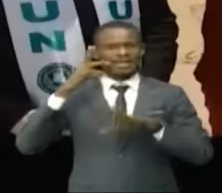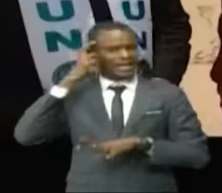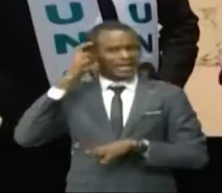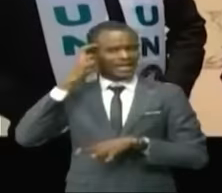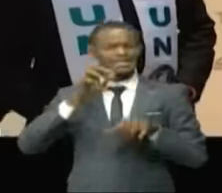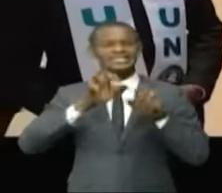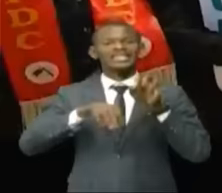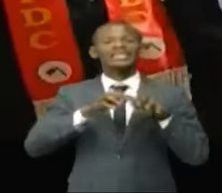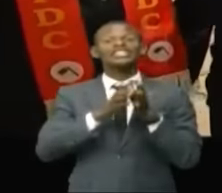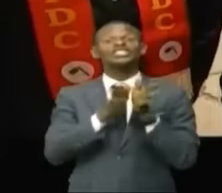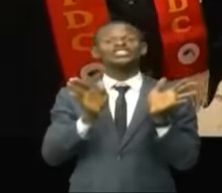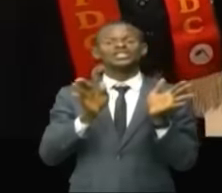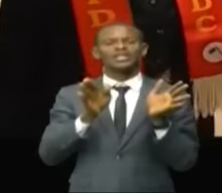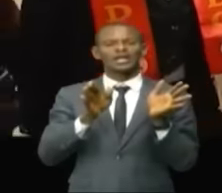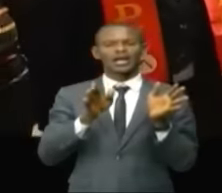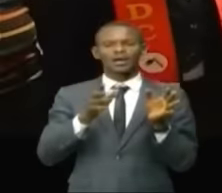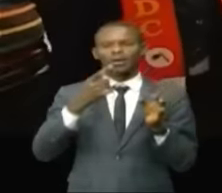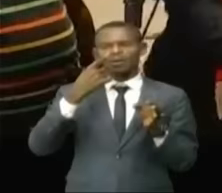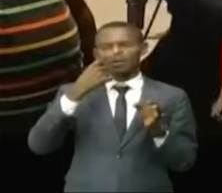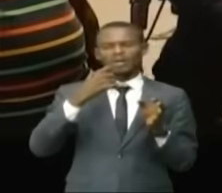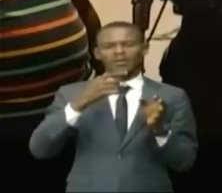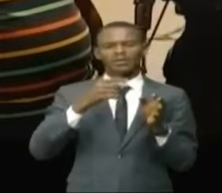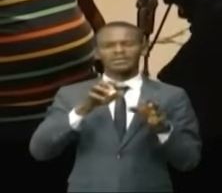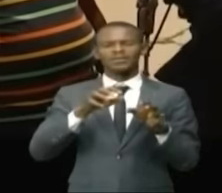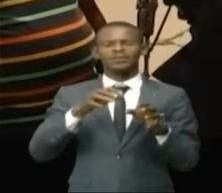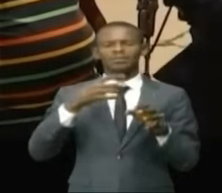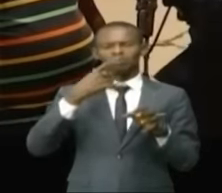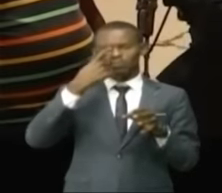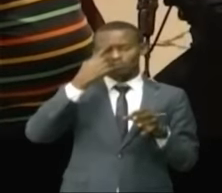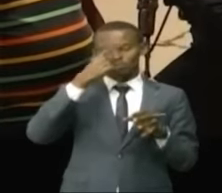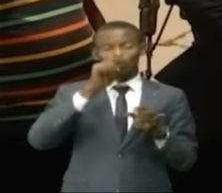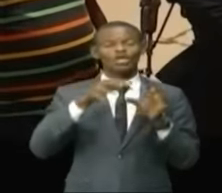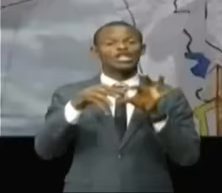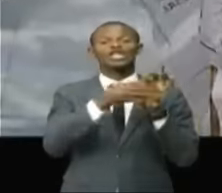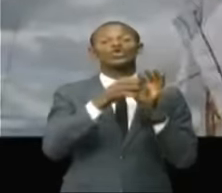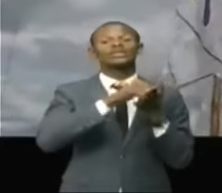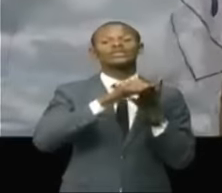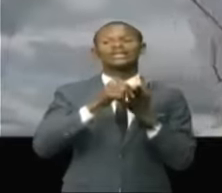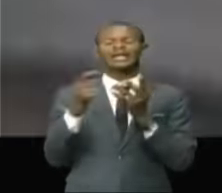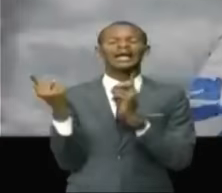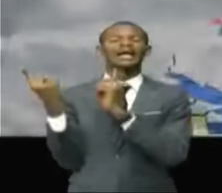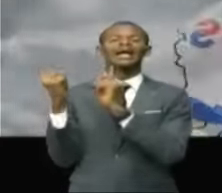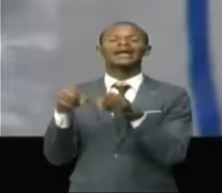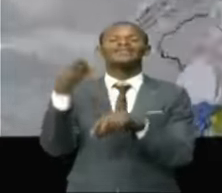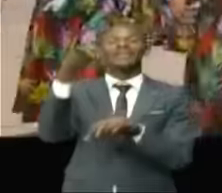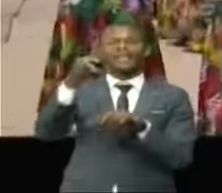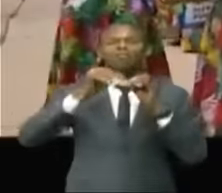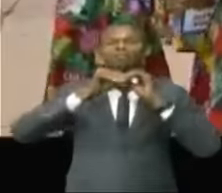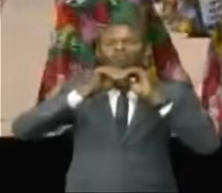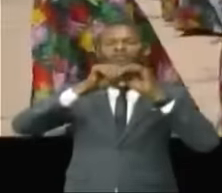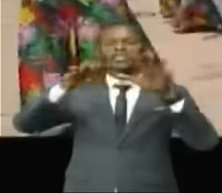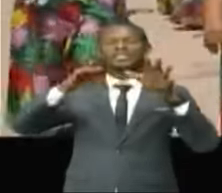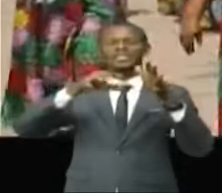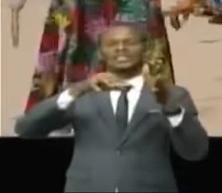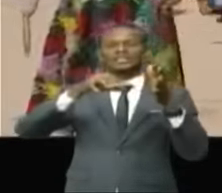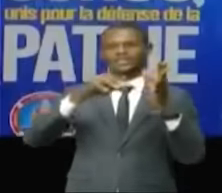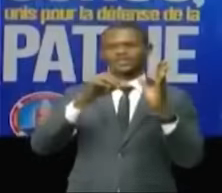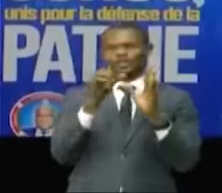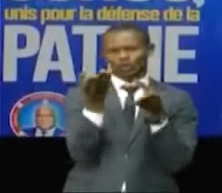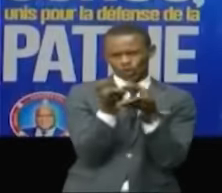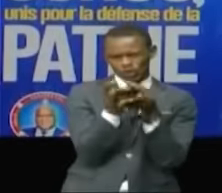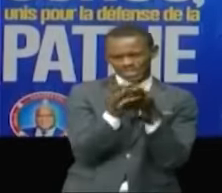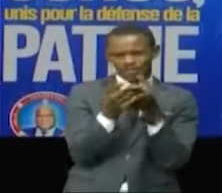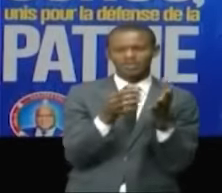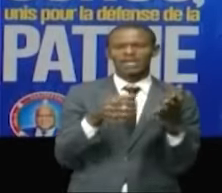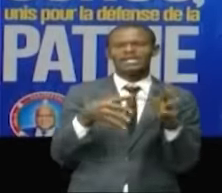permanent de l'Union sacrée de la Nation, le professeur André Mbatabetokoumé Soumango, a été salué à l'aéroport de Kananga par les parties membres de cette